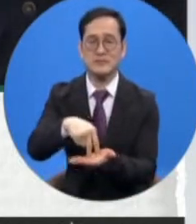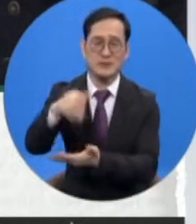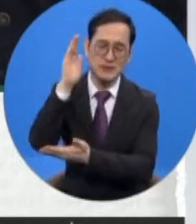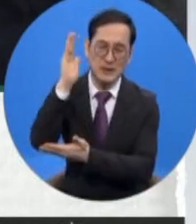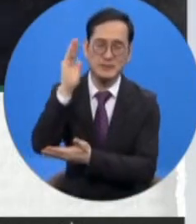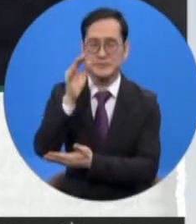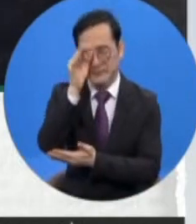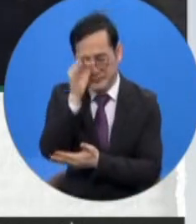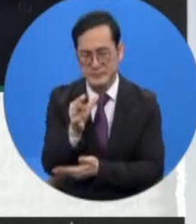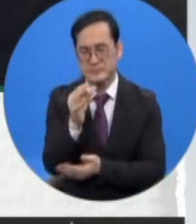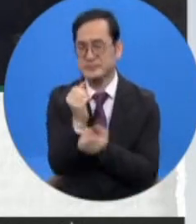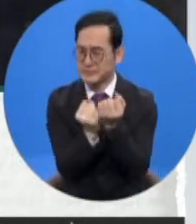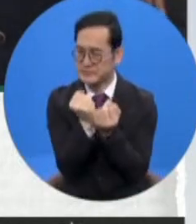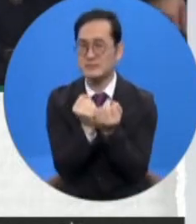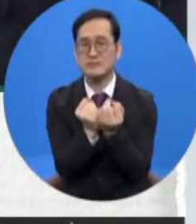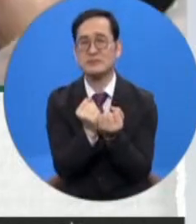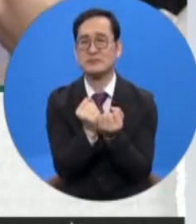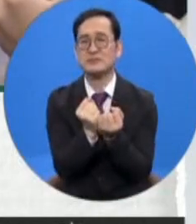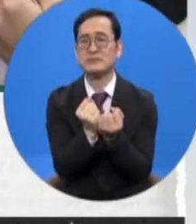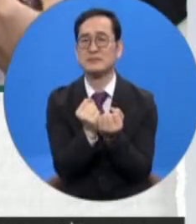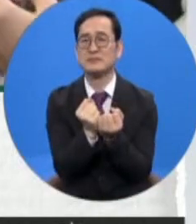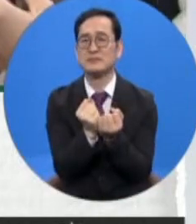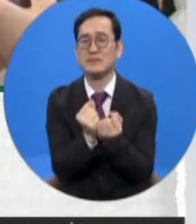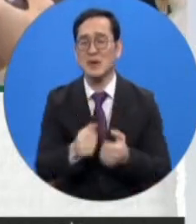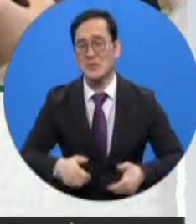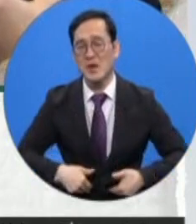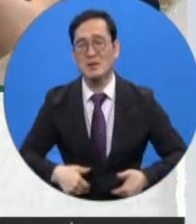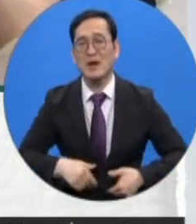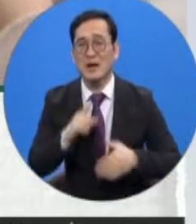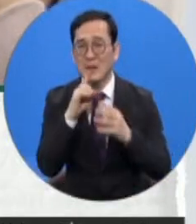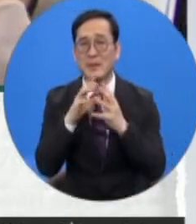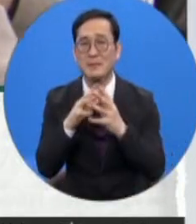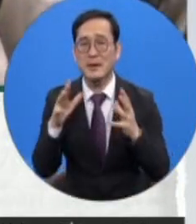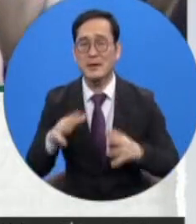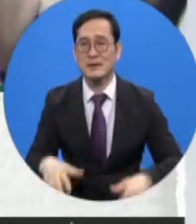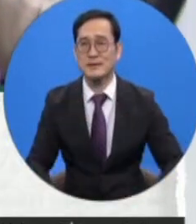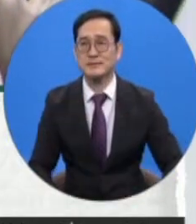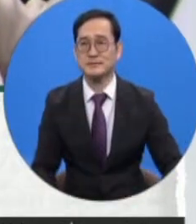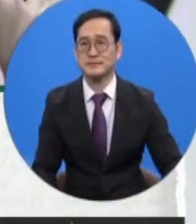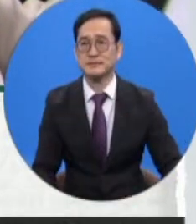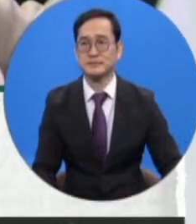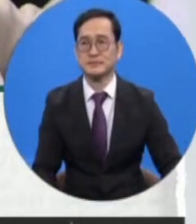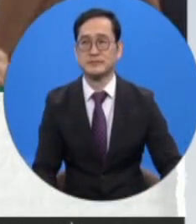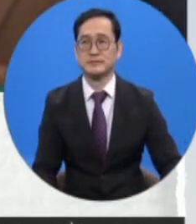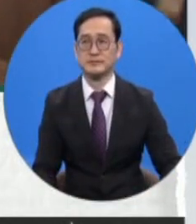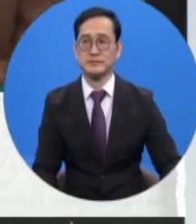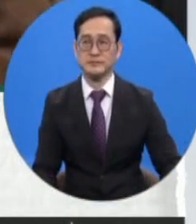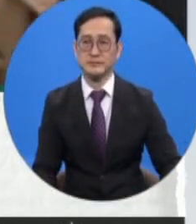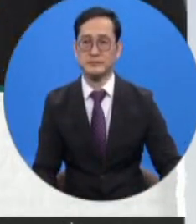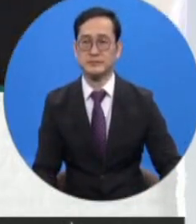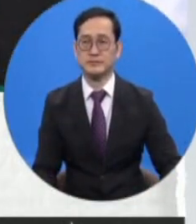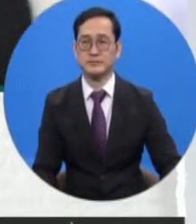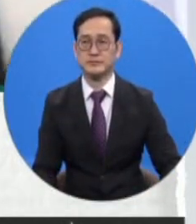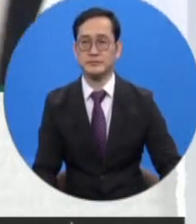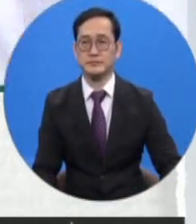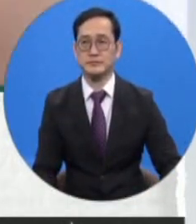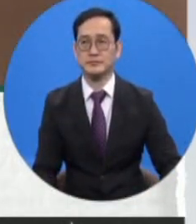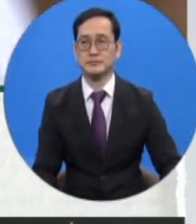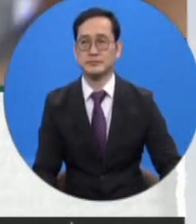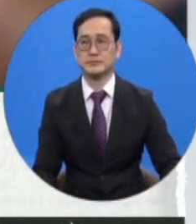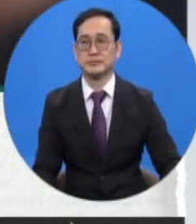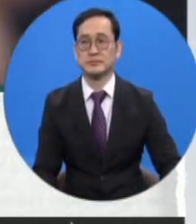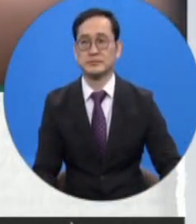아니냐 이런 여론들도 상당히 커질 수밖에 없는 것 같습니다. 이재명 후보 아들에 제기되고 있는 많은